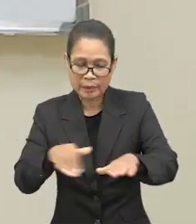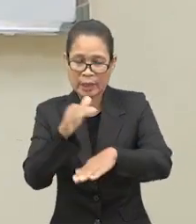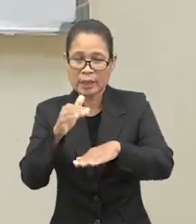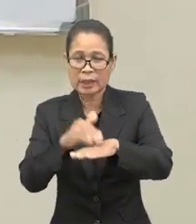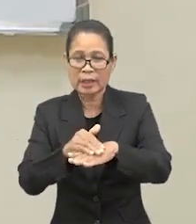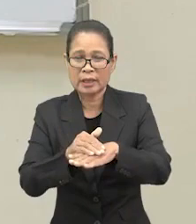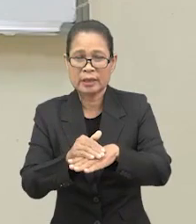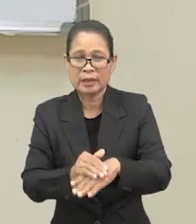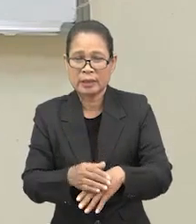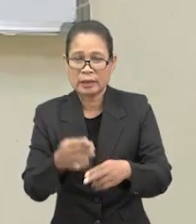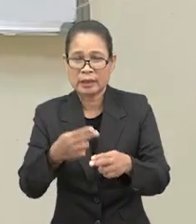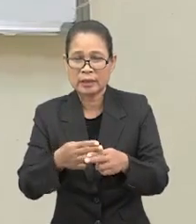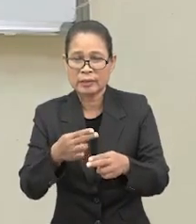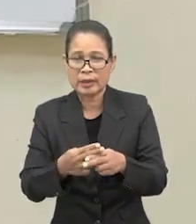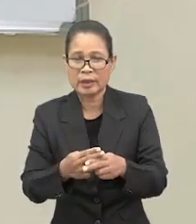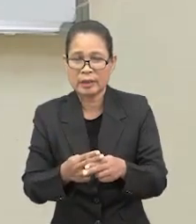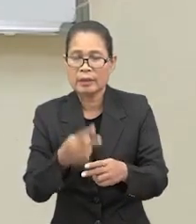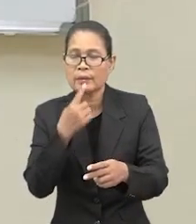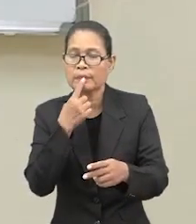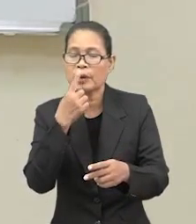chung một hà chía.